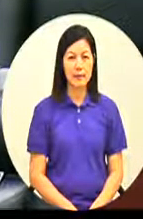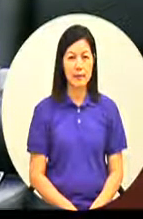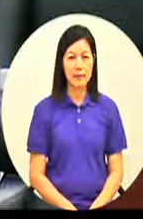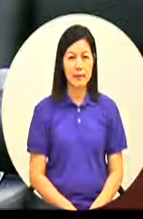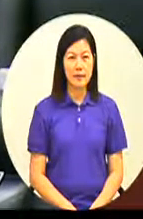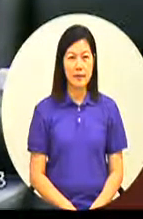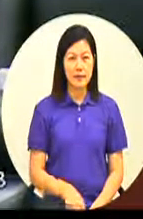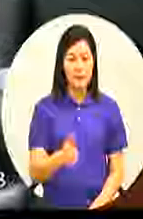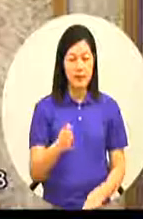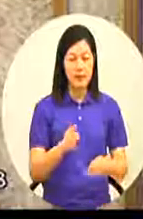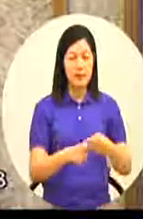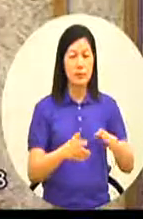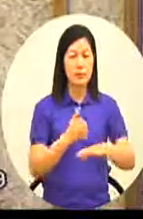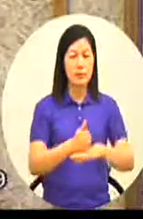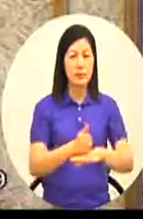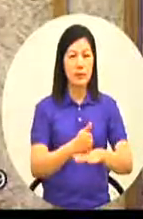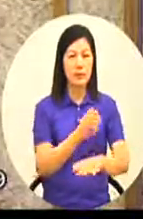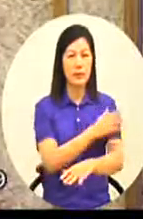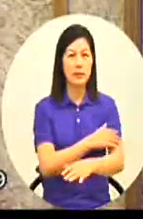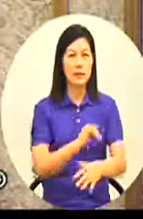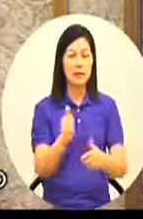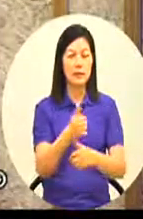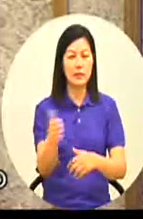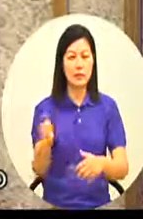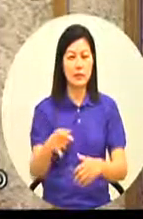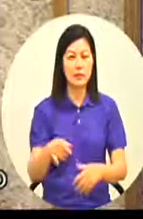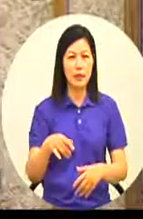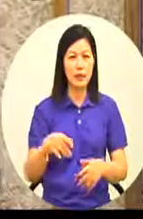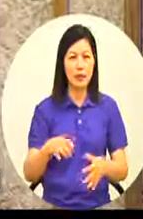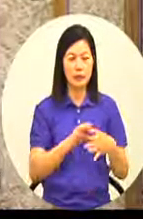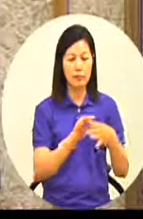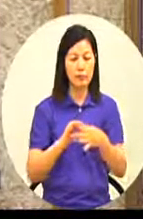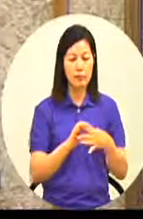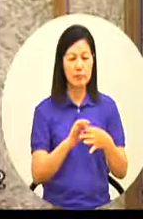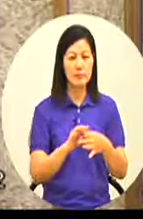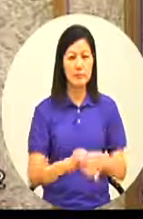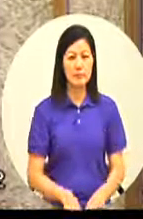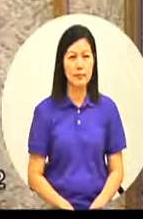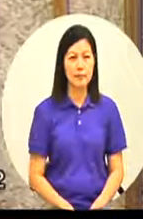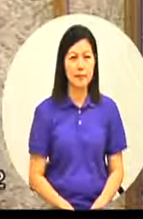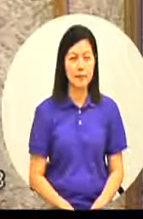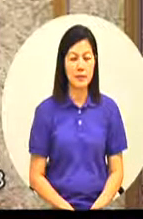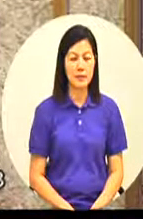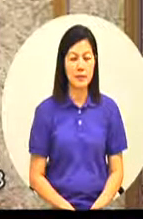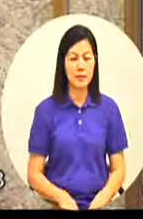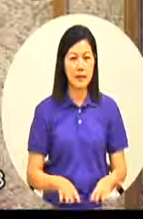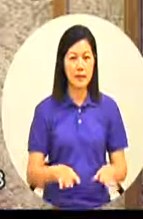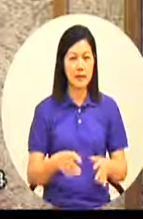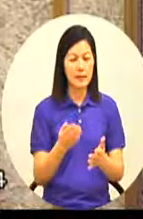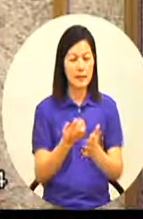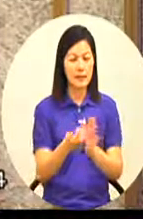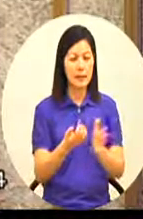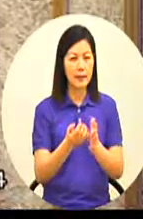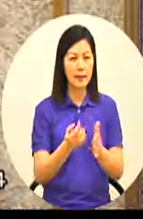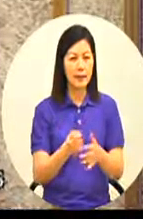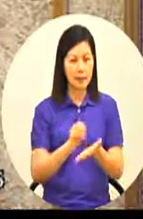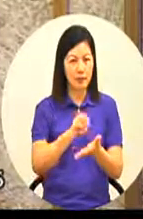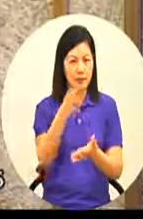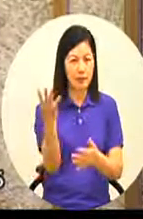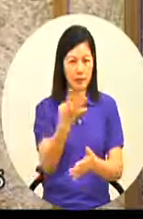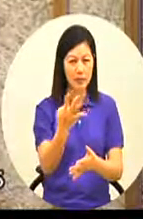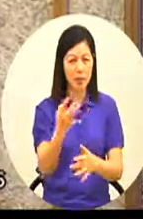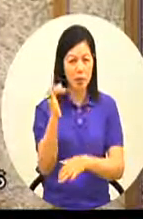好，谢谢主席，谢谢陈议员对我们这个姐妹室还有新南向政策的关切哈。我对议员的询问有四点的报告，然后第一个先就数目的